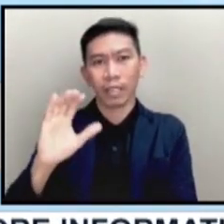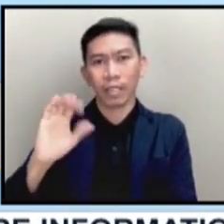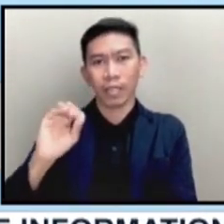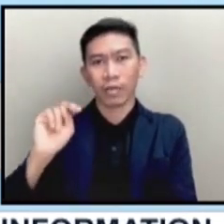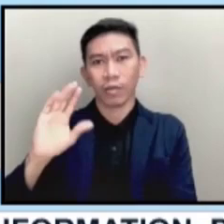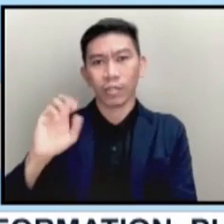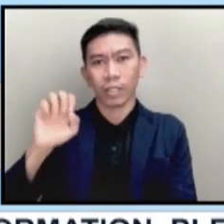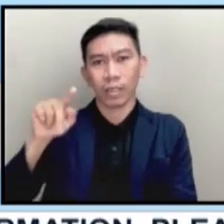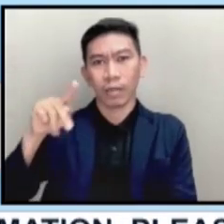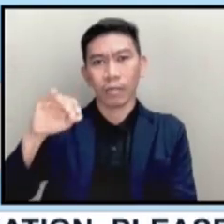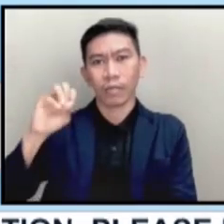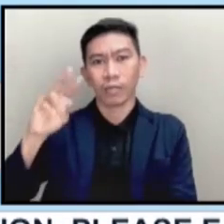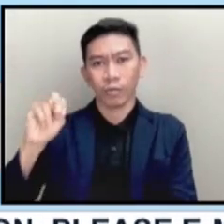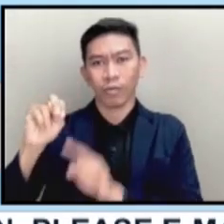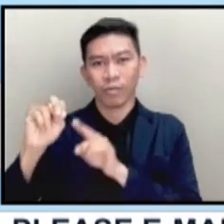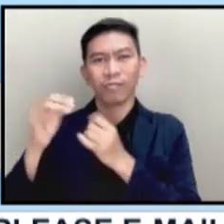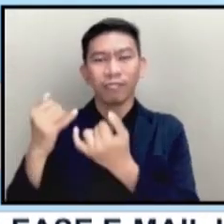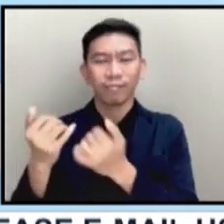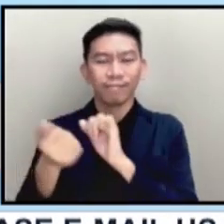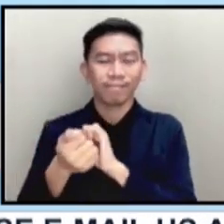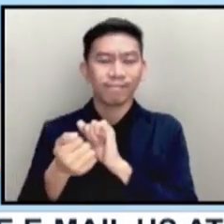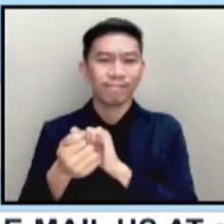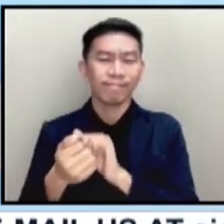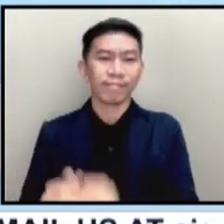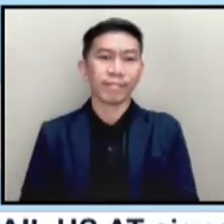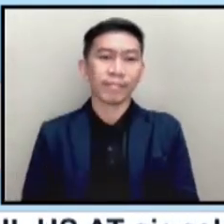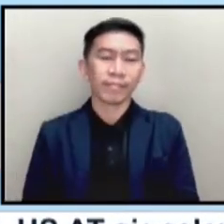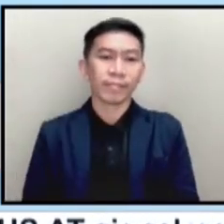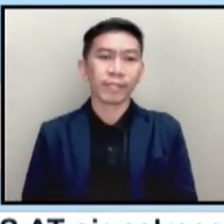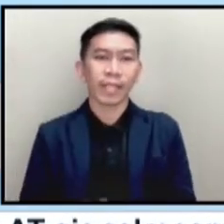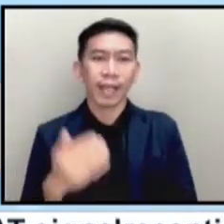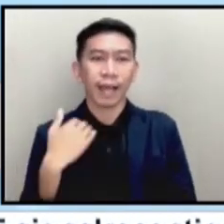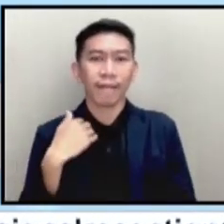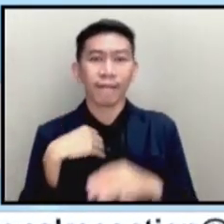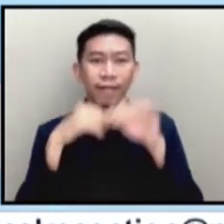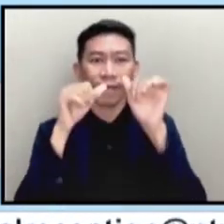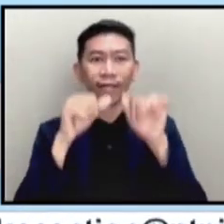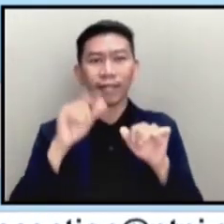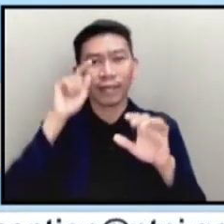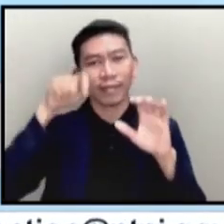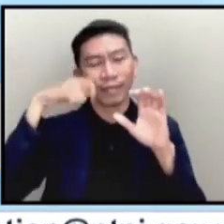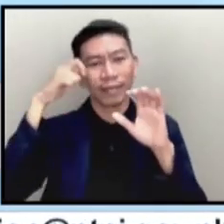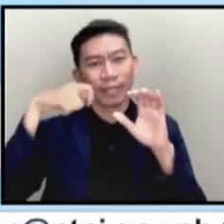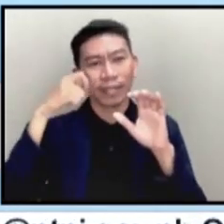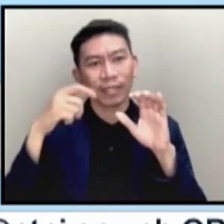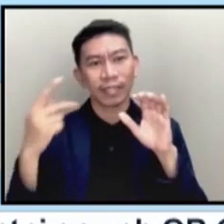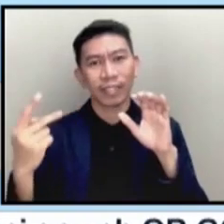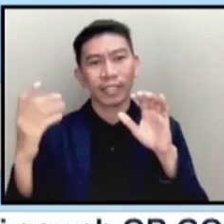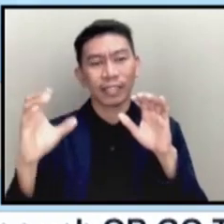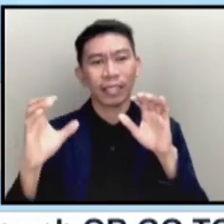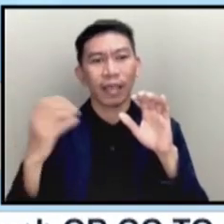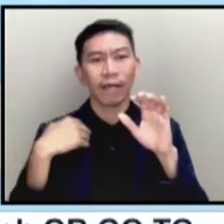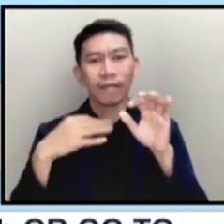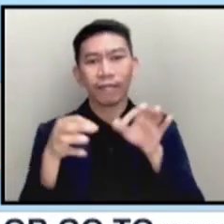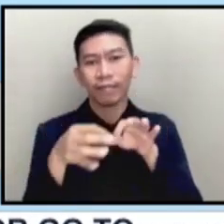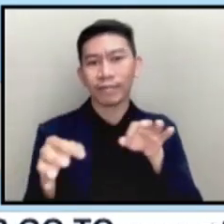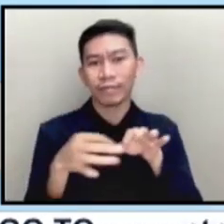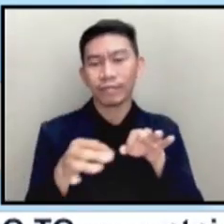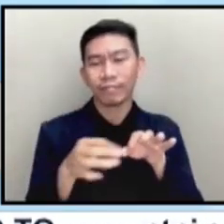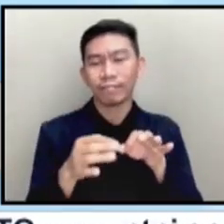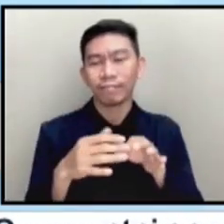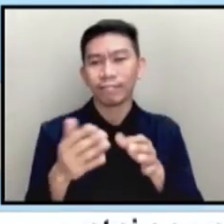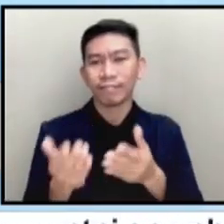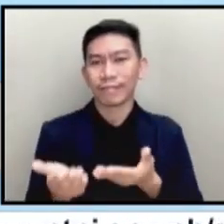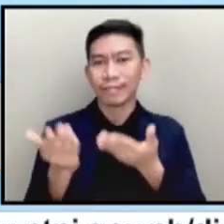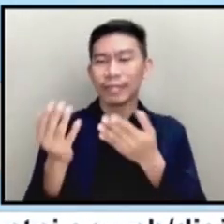si Megastar sa kanyang IG ang throwback video ni Casey at sinamahan ito ng caption ng maikling mensahe para sa kanyang panganay. Bago